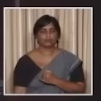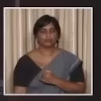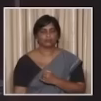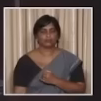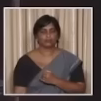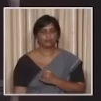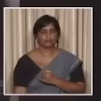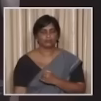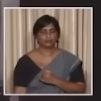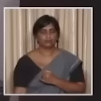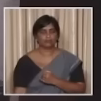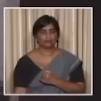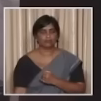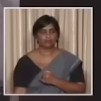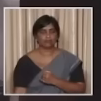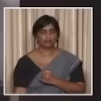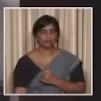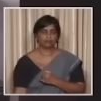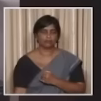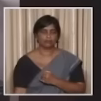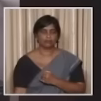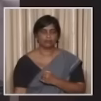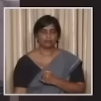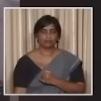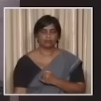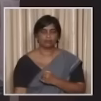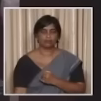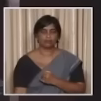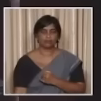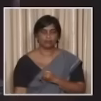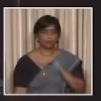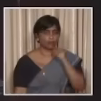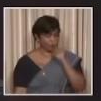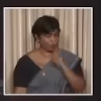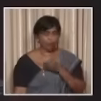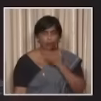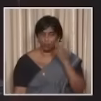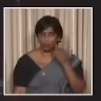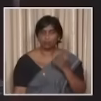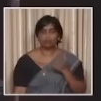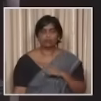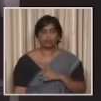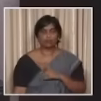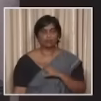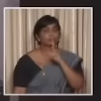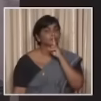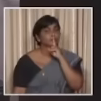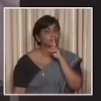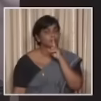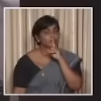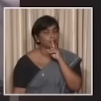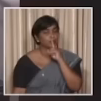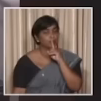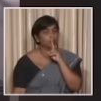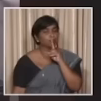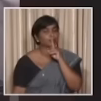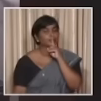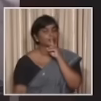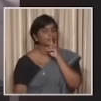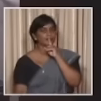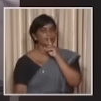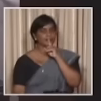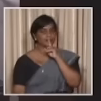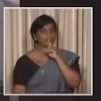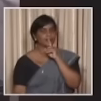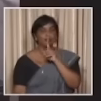වෙනම කතන්දරයක්. ගරු කථානායකතුමනි එහෙම පුළුවන්ද? එතකොට මේ මෙහෙම කළා මේ ගරු කථානායකතුමනි.